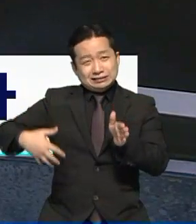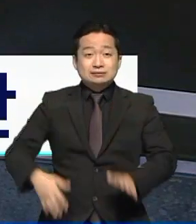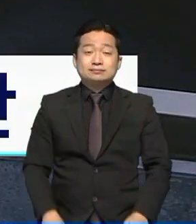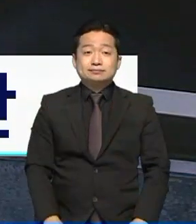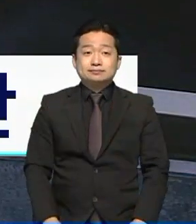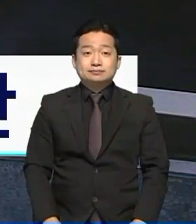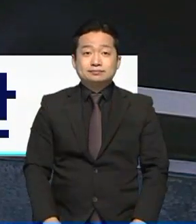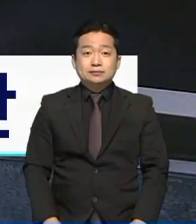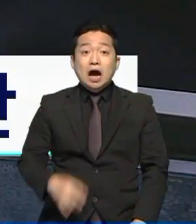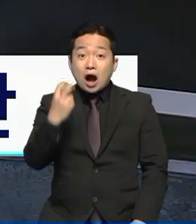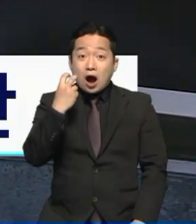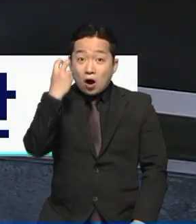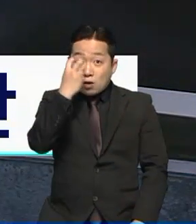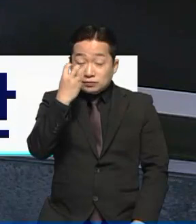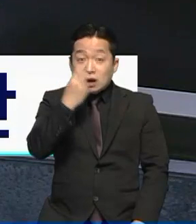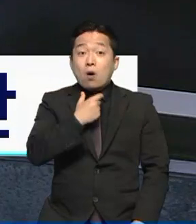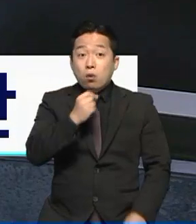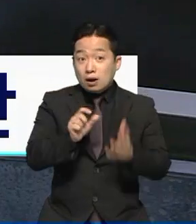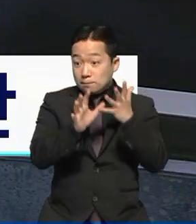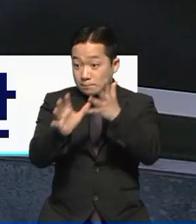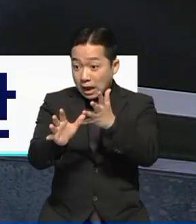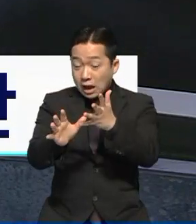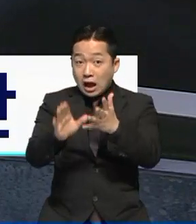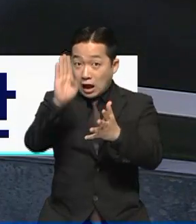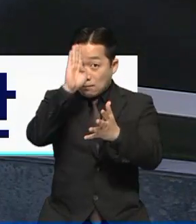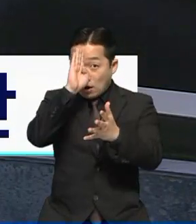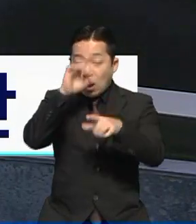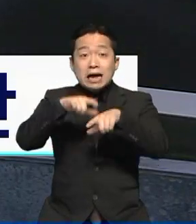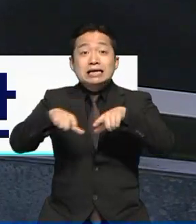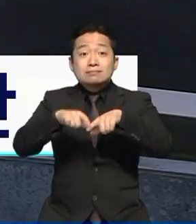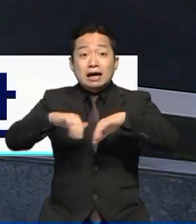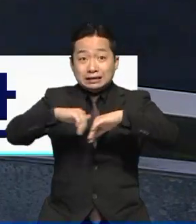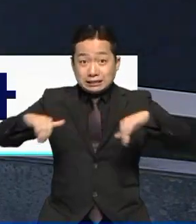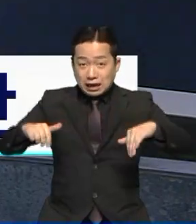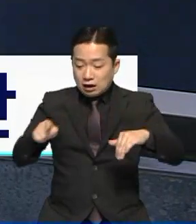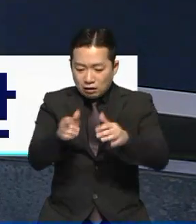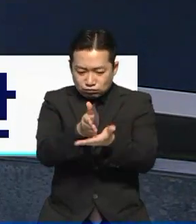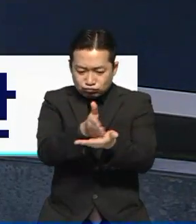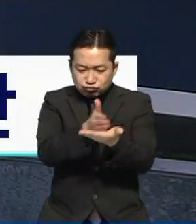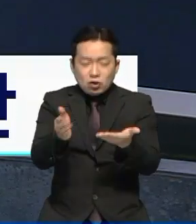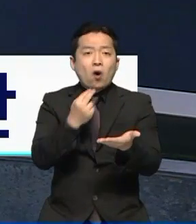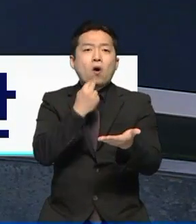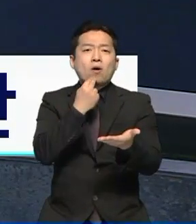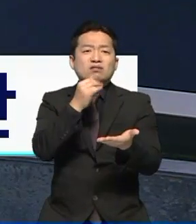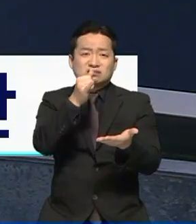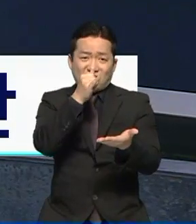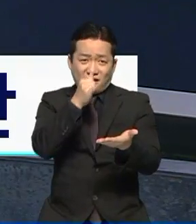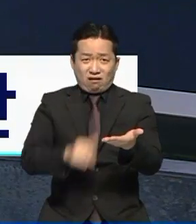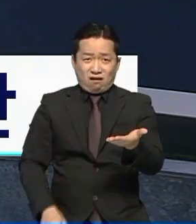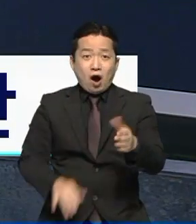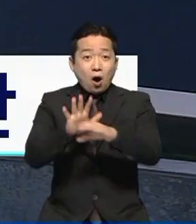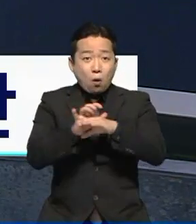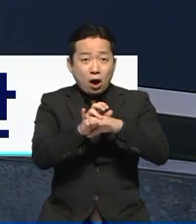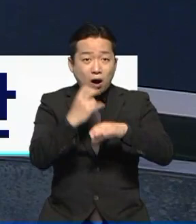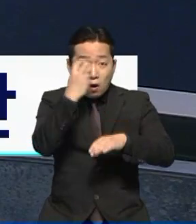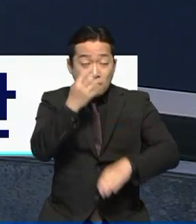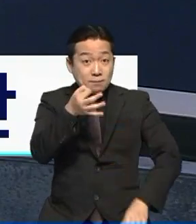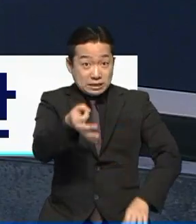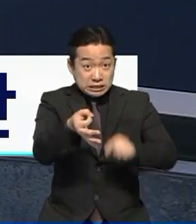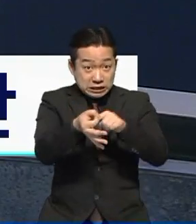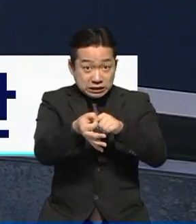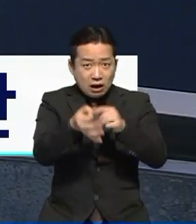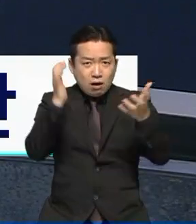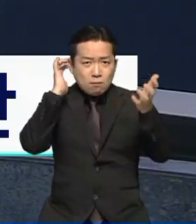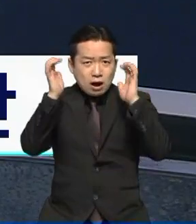보입니다. 검사 받는 사람과 일반 환자들의 동선이 분리되지 않은 곳도 있고 또 코로나 검사 비용을 놓고